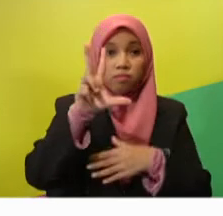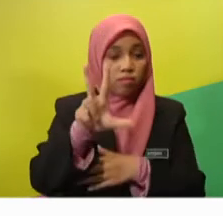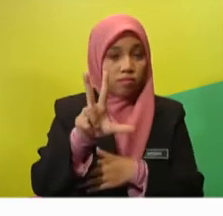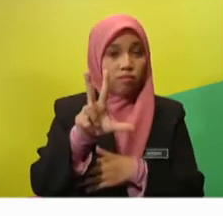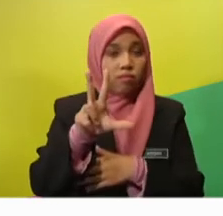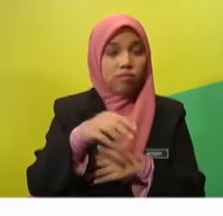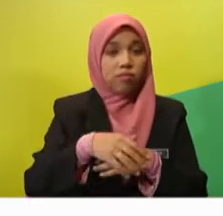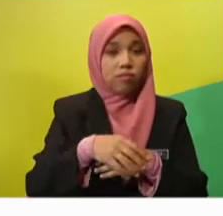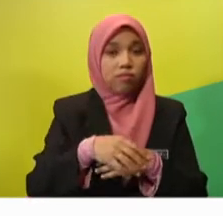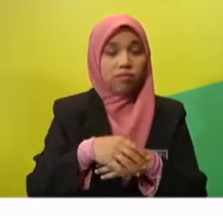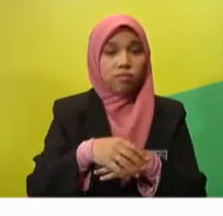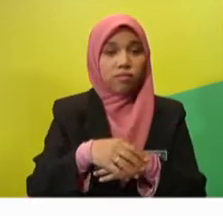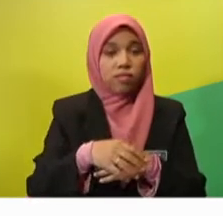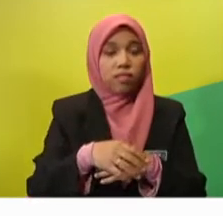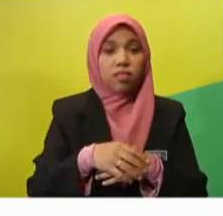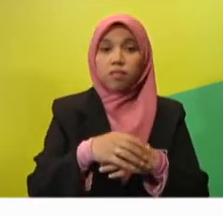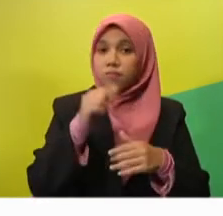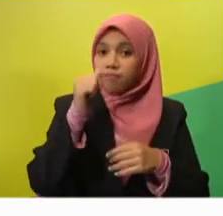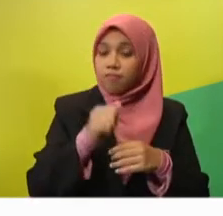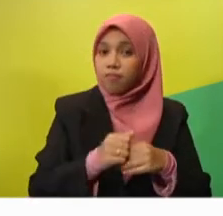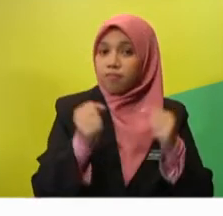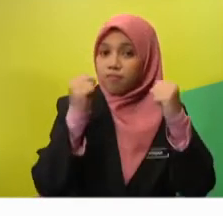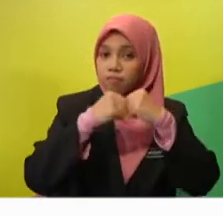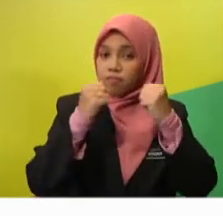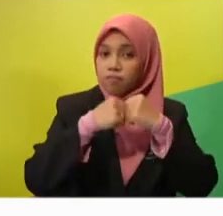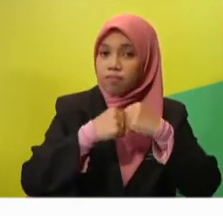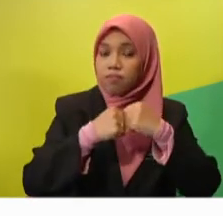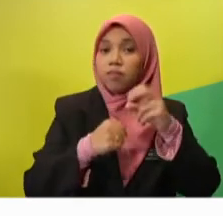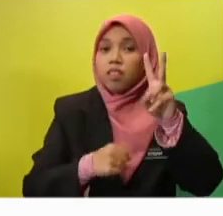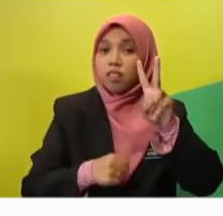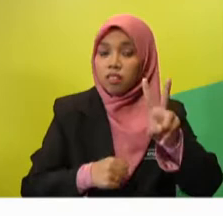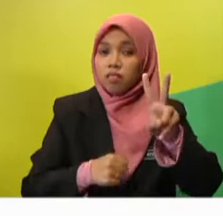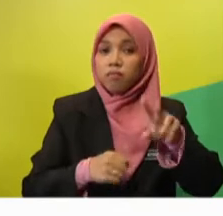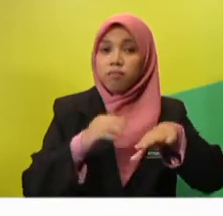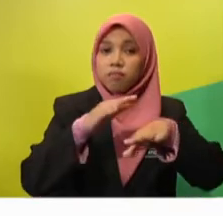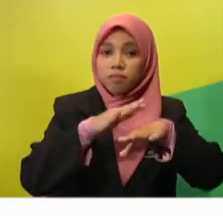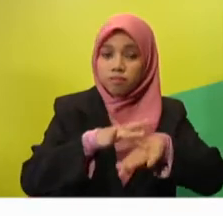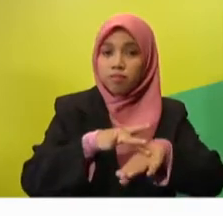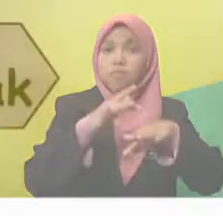pertama, sapaan. Kedua, sentuhan dan pegangan. Ketiga,